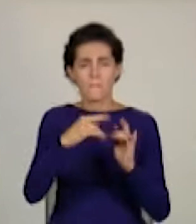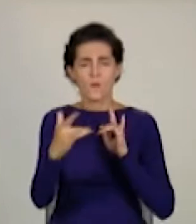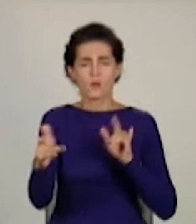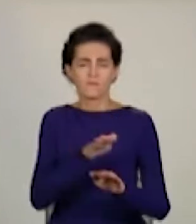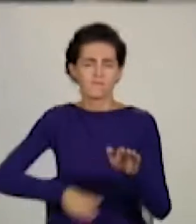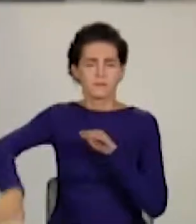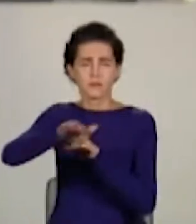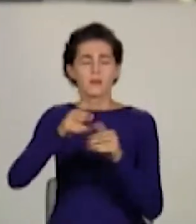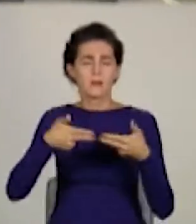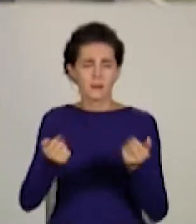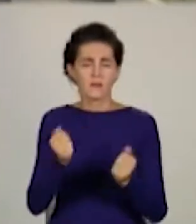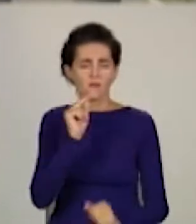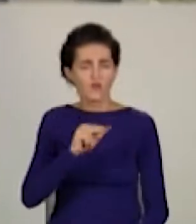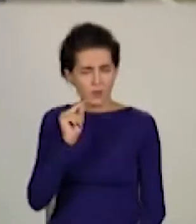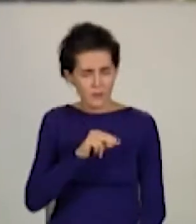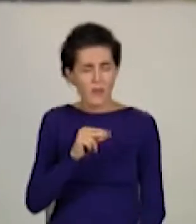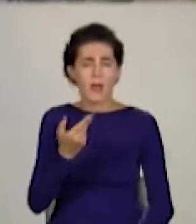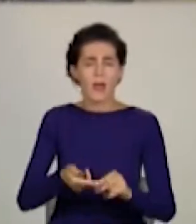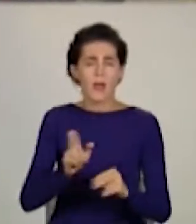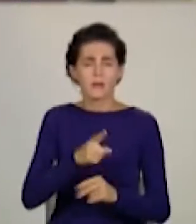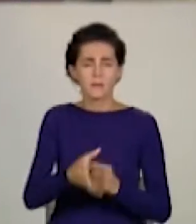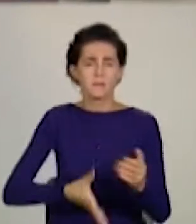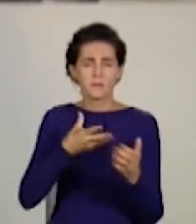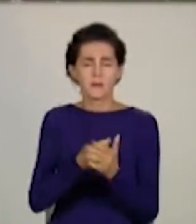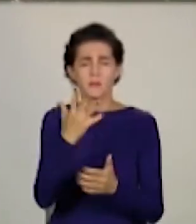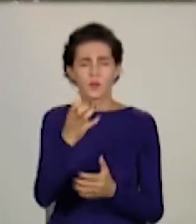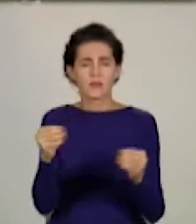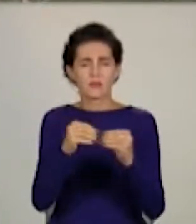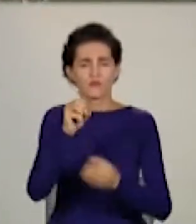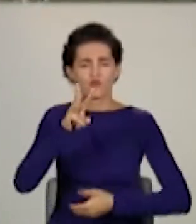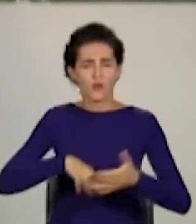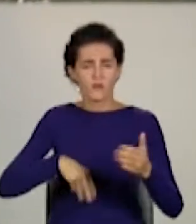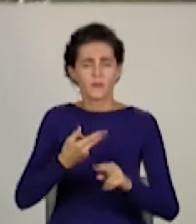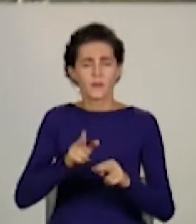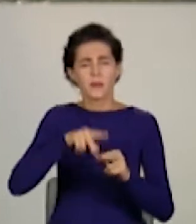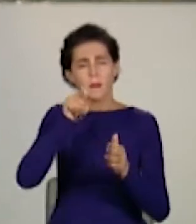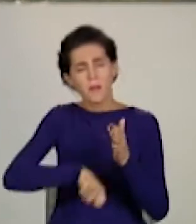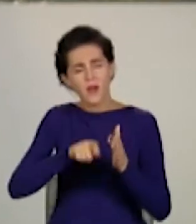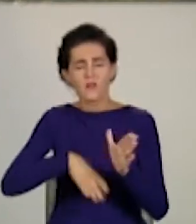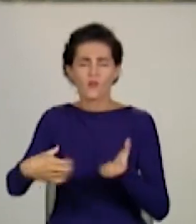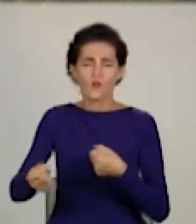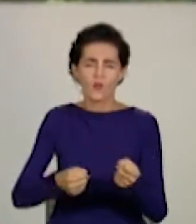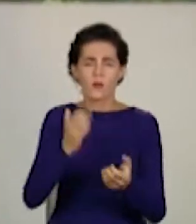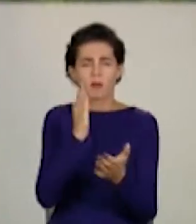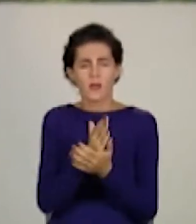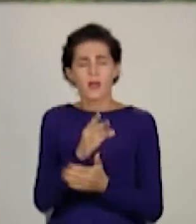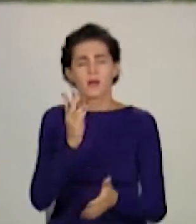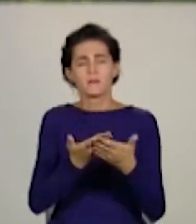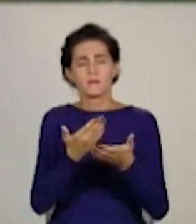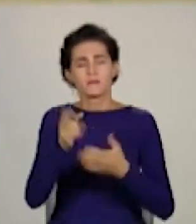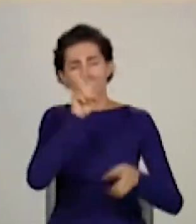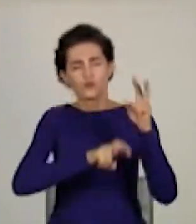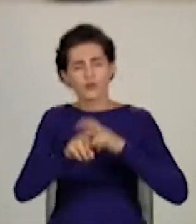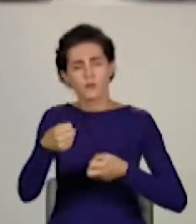за чим, скажу? За це водію доведеться сплатити 510 гривень. Перевіряють автівки, з'ясовують, чи не є машина у розшуку,